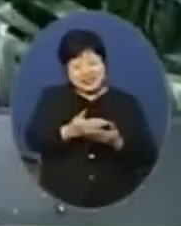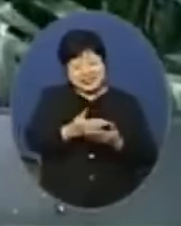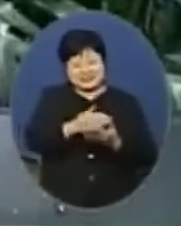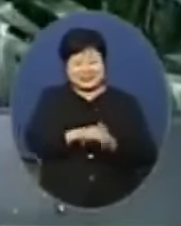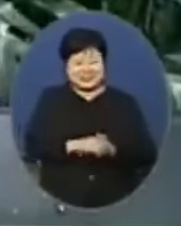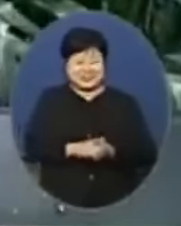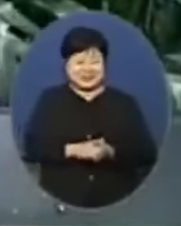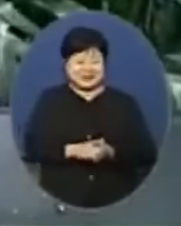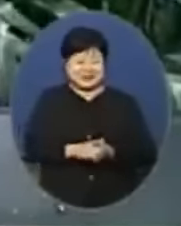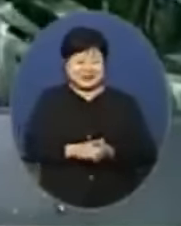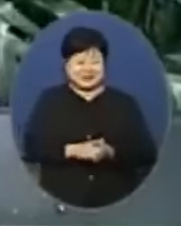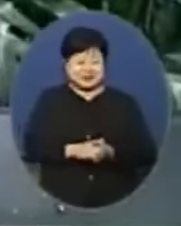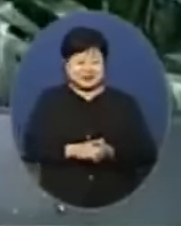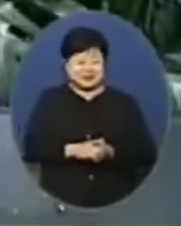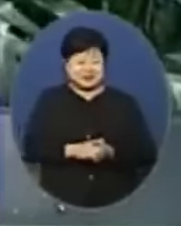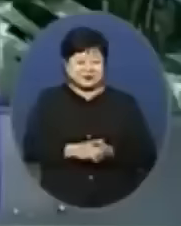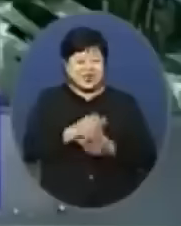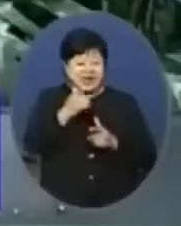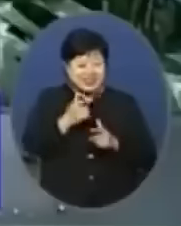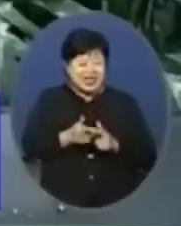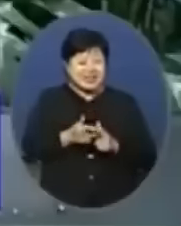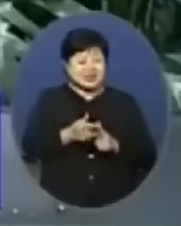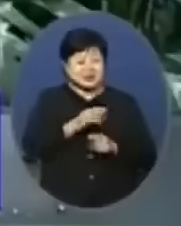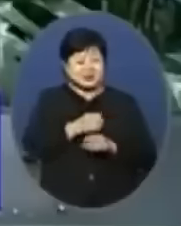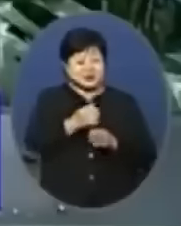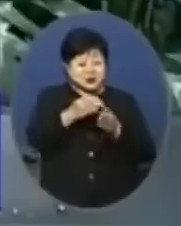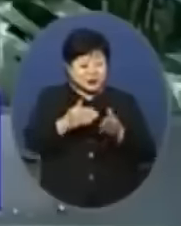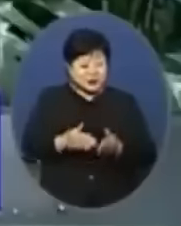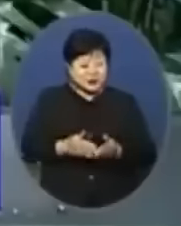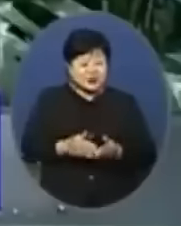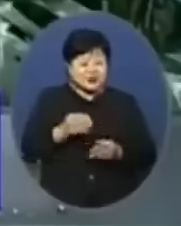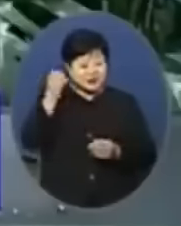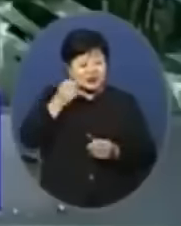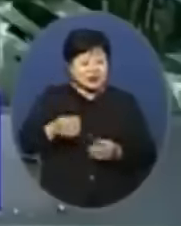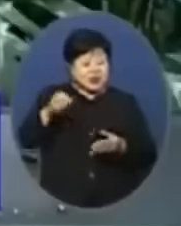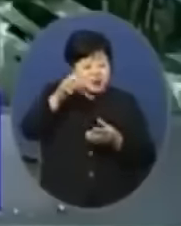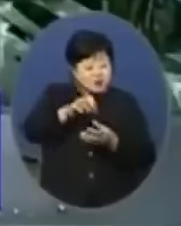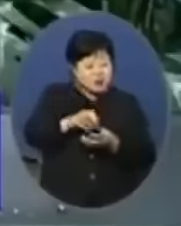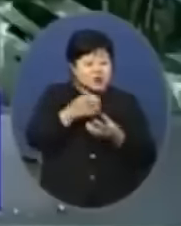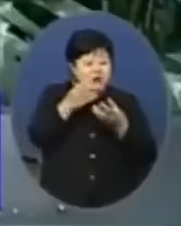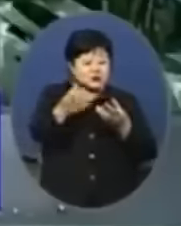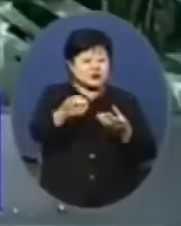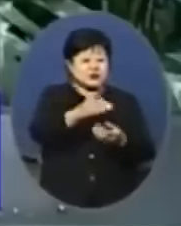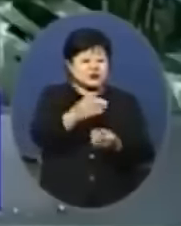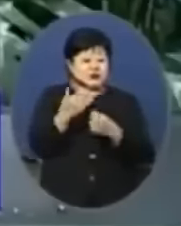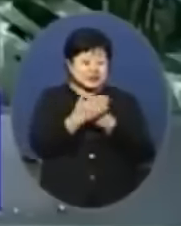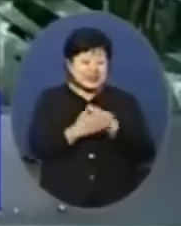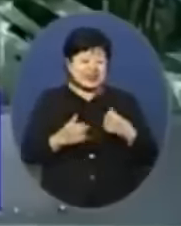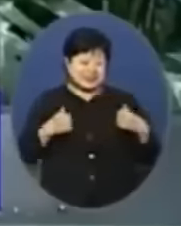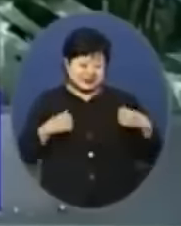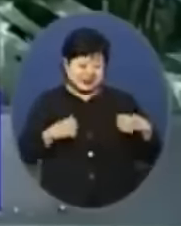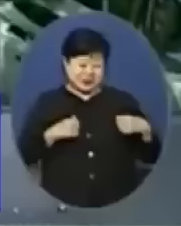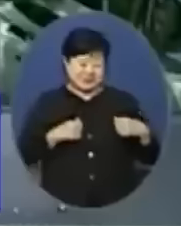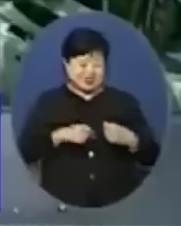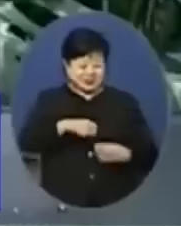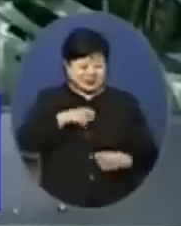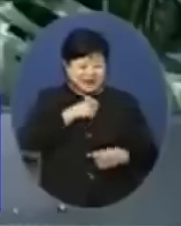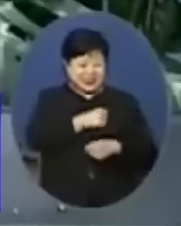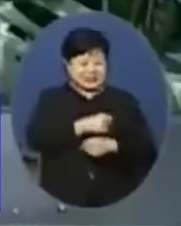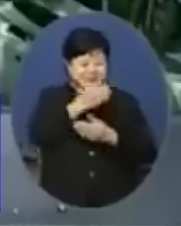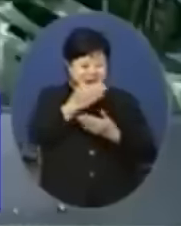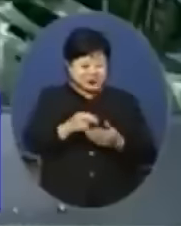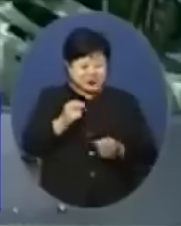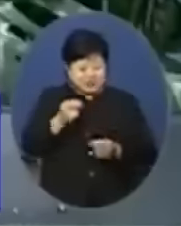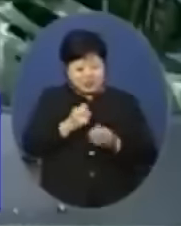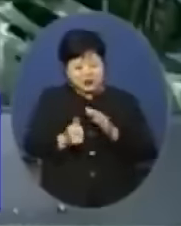디도서 3장 6절로 7절에 우리 주주 예수 그리스도로 말미암아 우리에게 성령을 풍성히 부어주사 우리로 그 은혜를 힘입어 의롭다 하심을 얻어